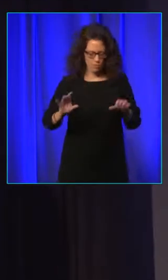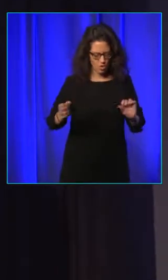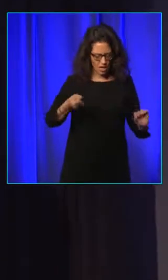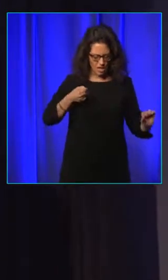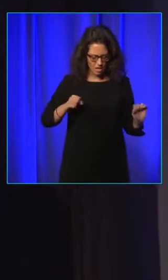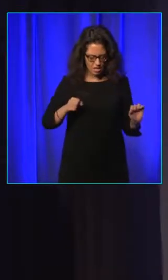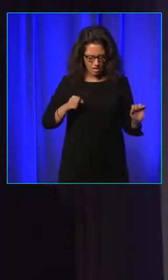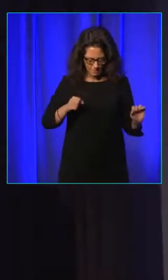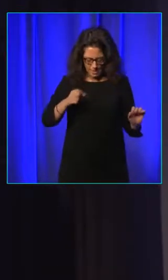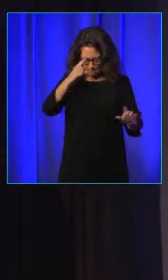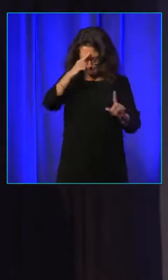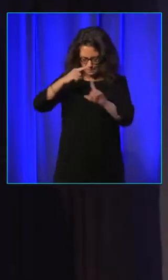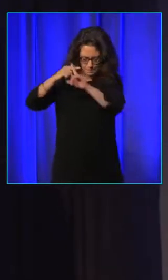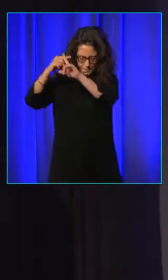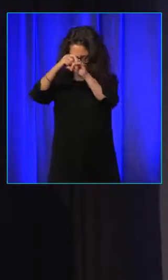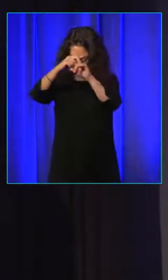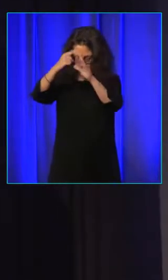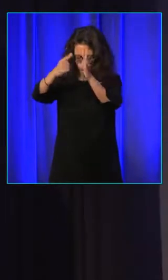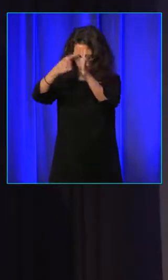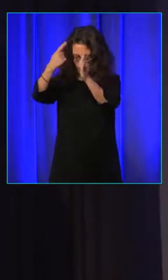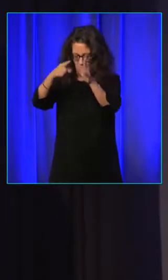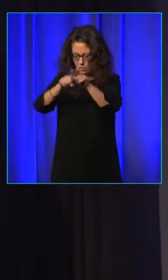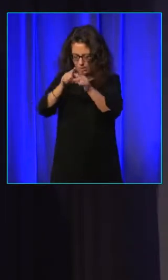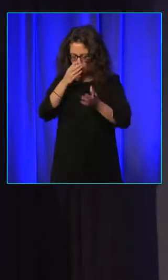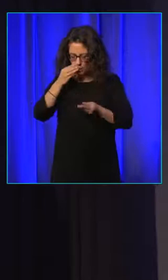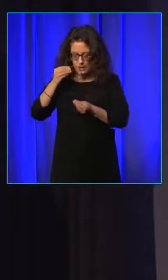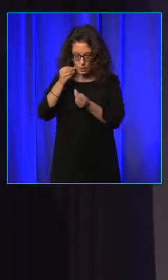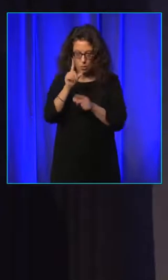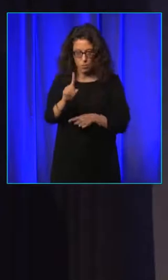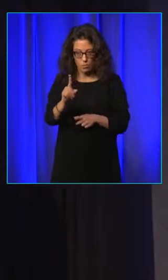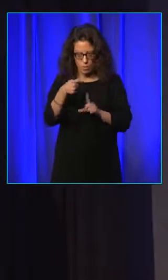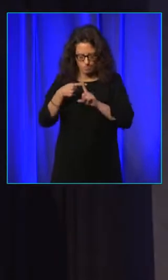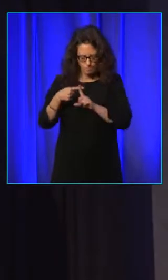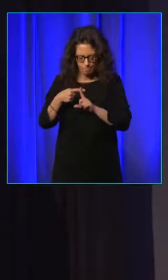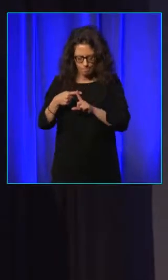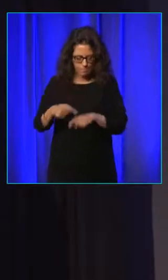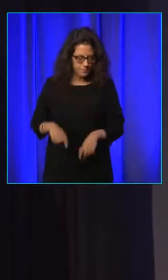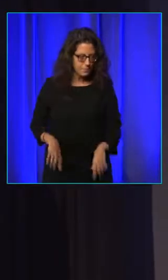se focaliser sur les sensations, puisque tu as senti des sensations quand tu as mimé. Mm-hmm. On y va.